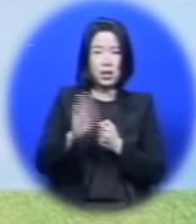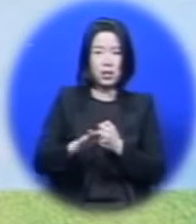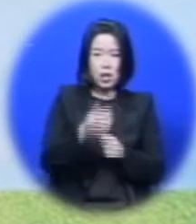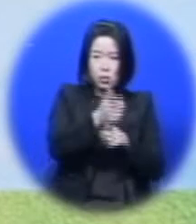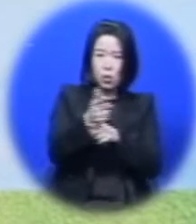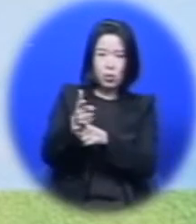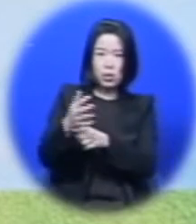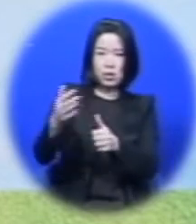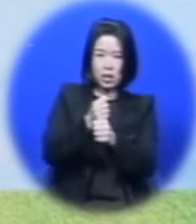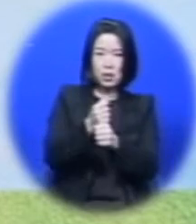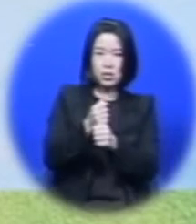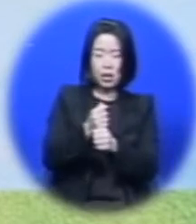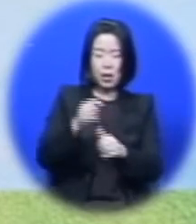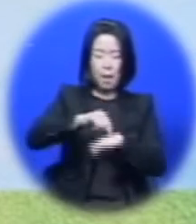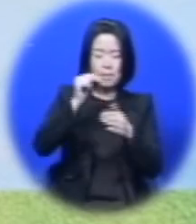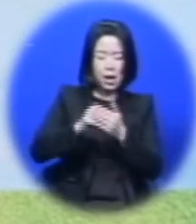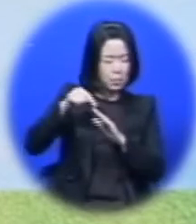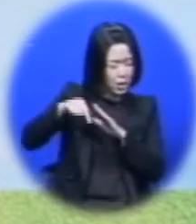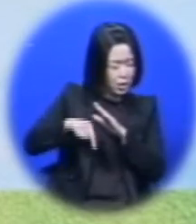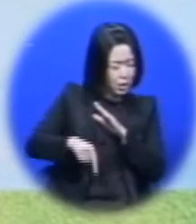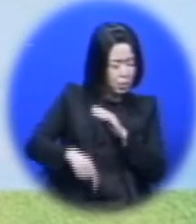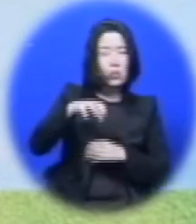들었는데 마음의 깊은 곳에서